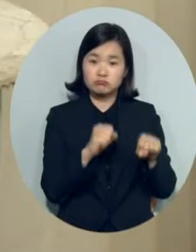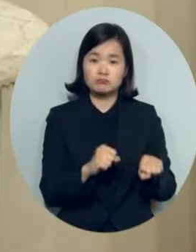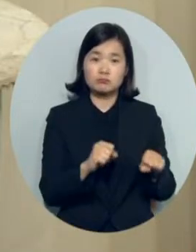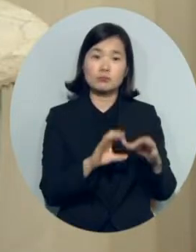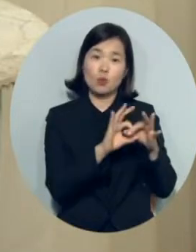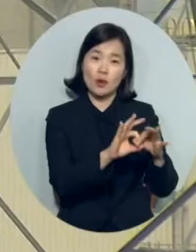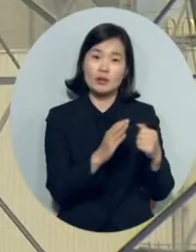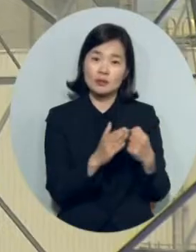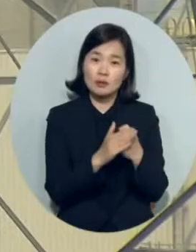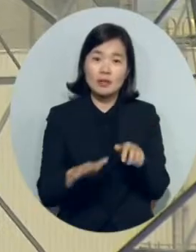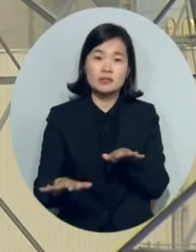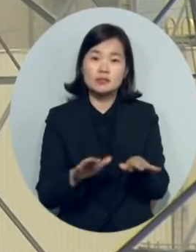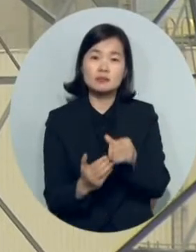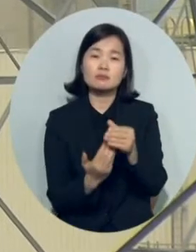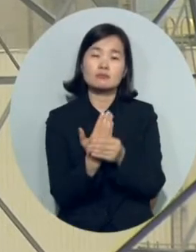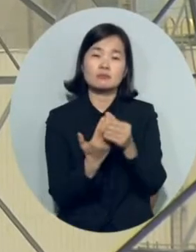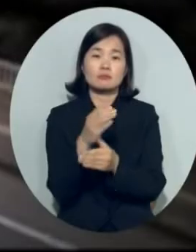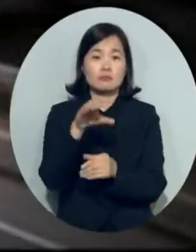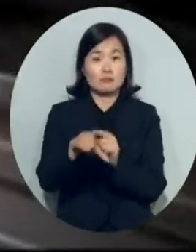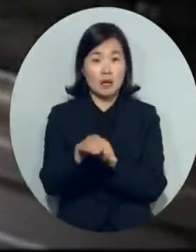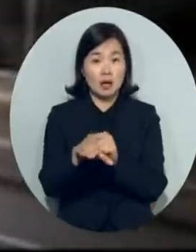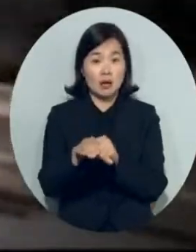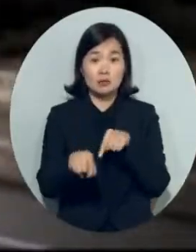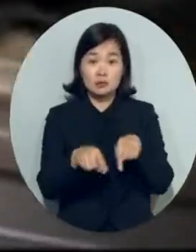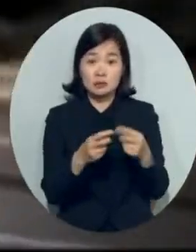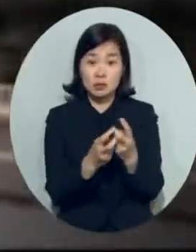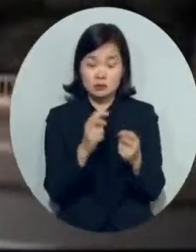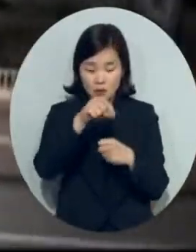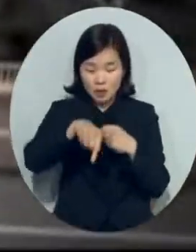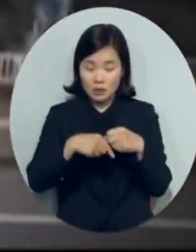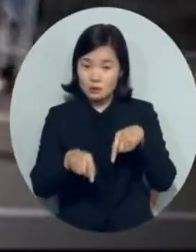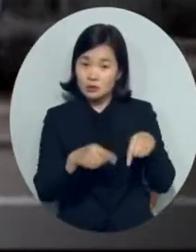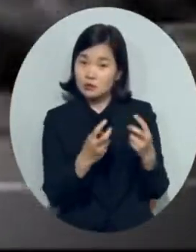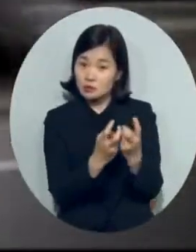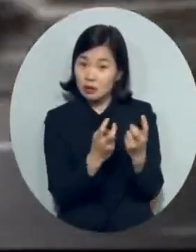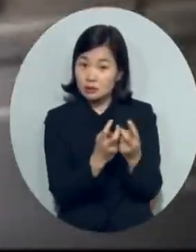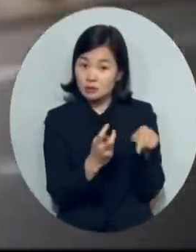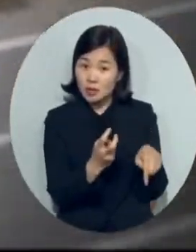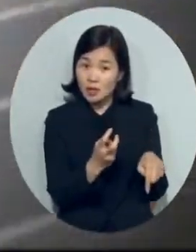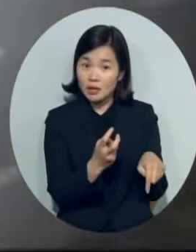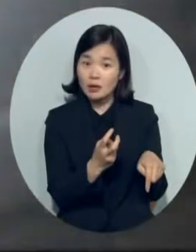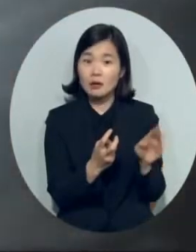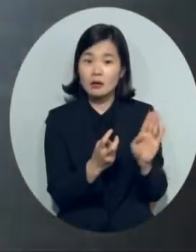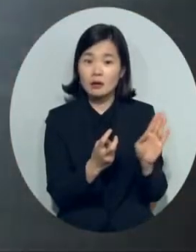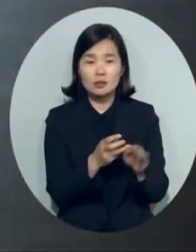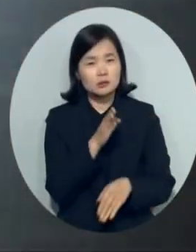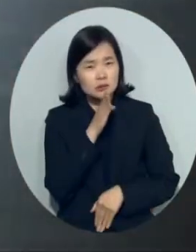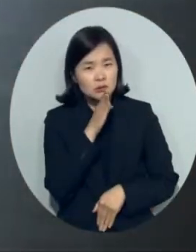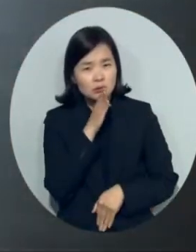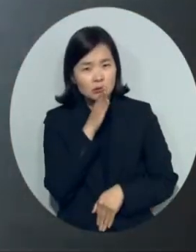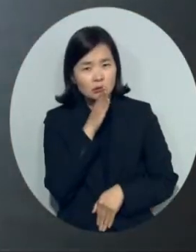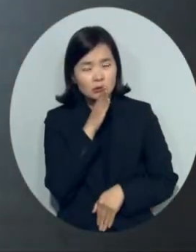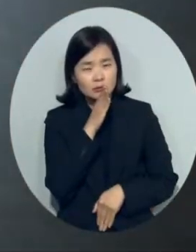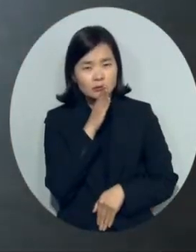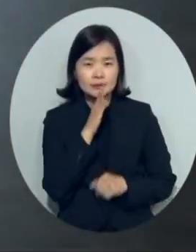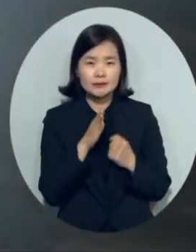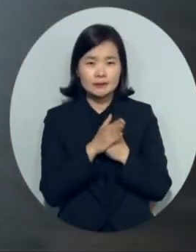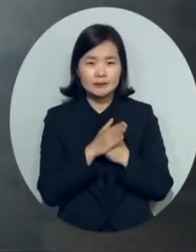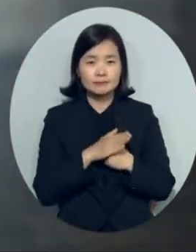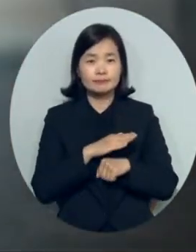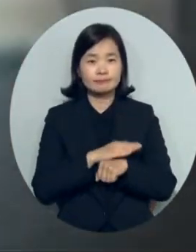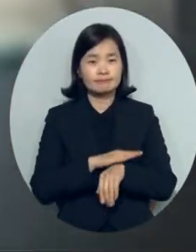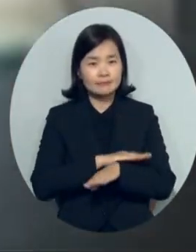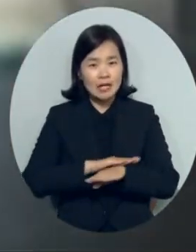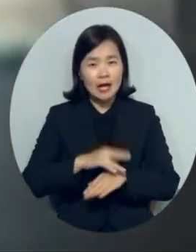만큼 지진 다발 지역에서 추진되고 있는 경북도의 원자력 진흥 정책이 과연 타당한지 신중한